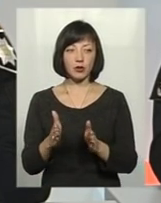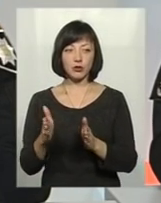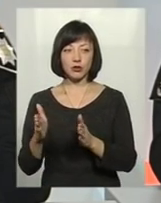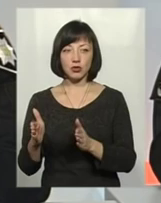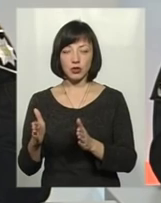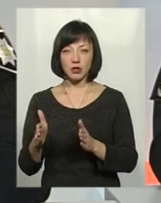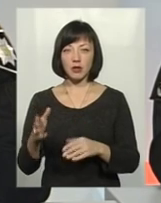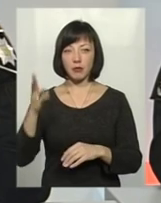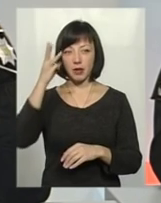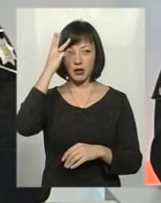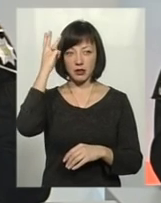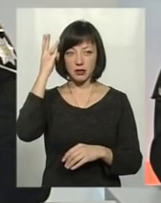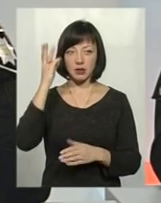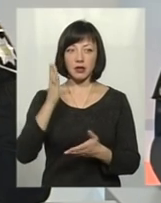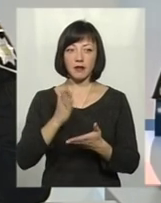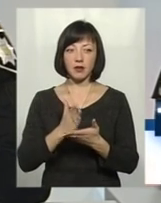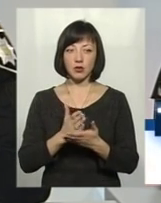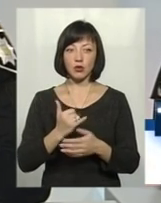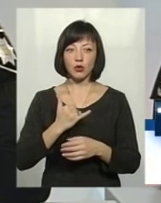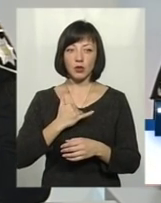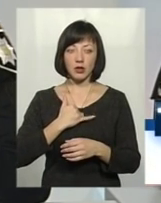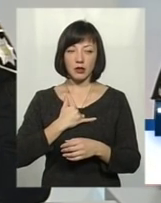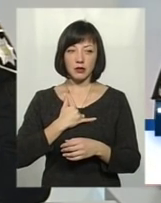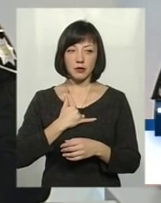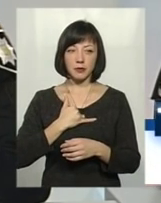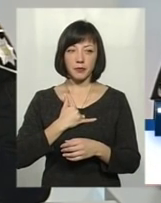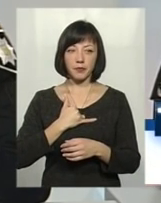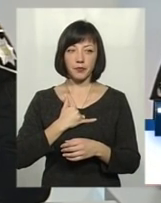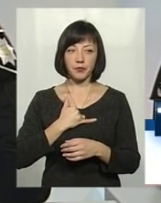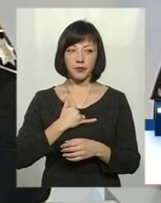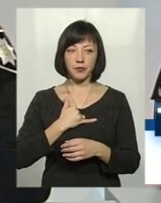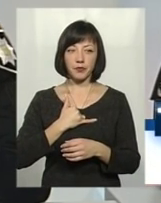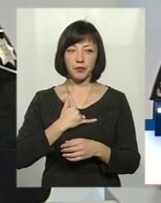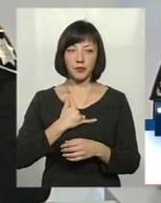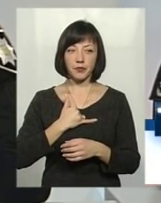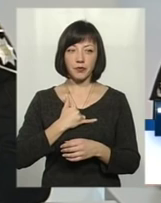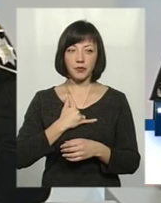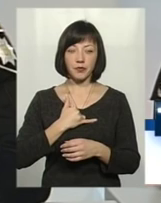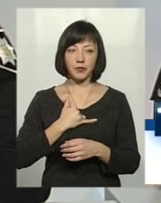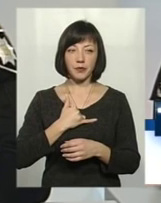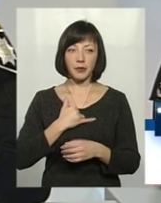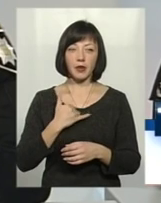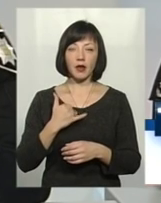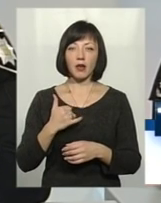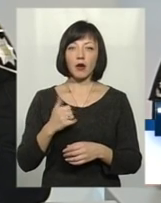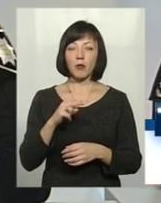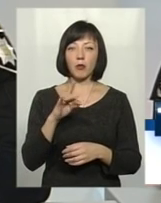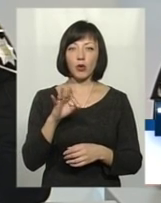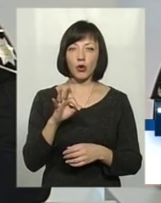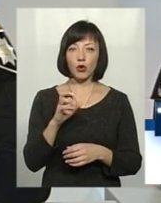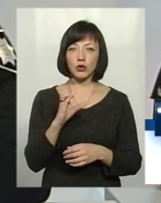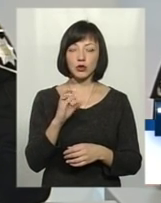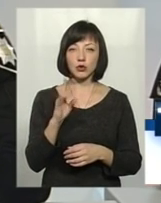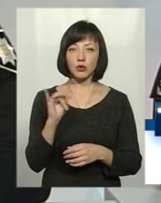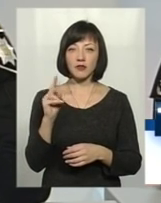території обласного центру є в нас управління житлово-комунального господарства, яке знаходиться за адресою Проскурівська 1.